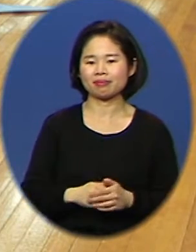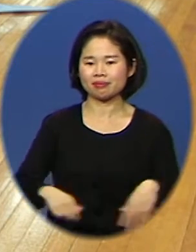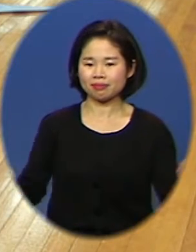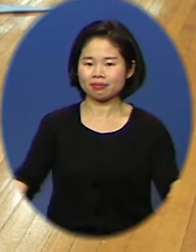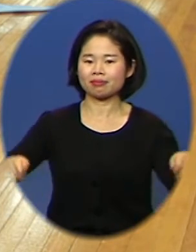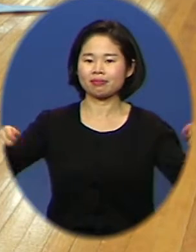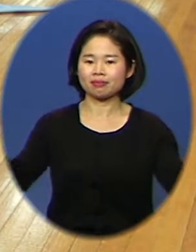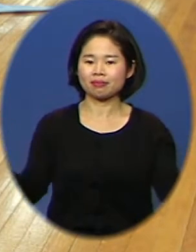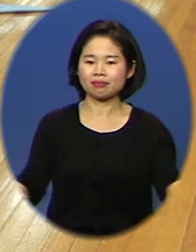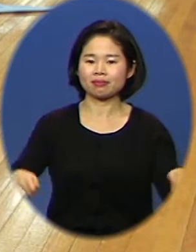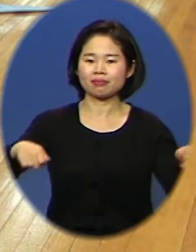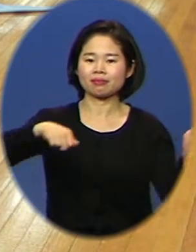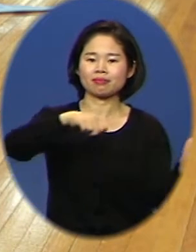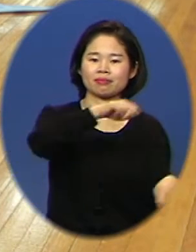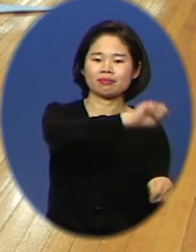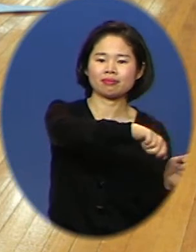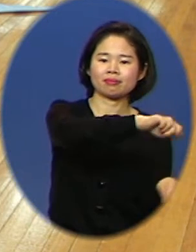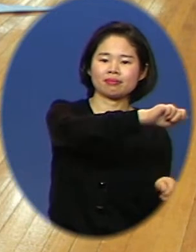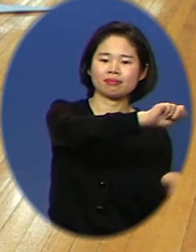연결하면